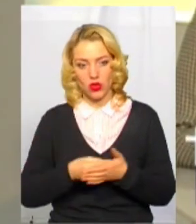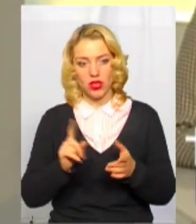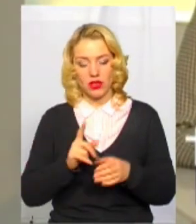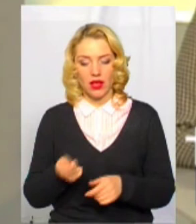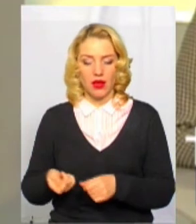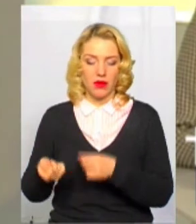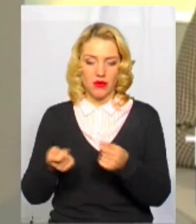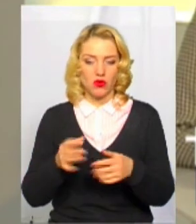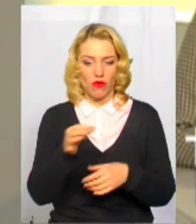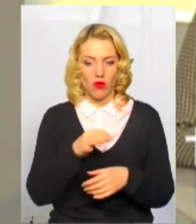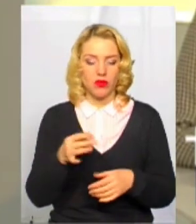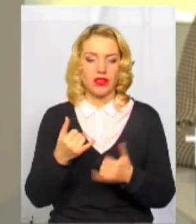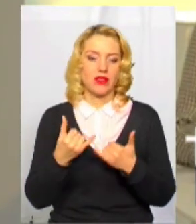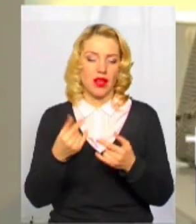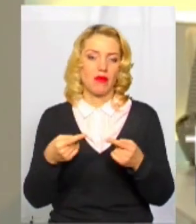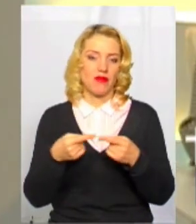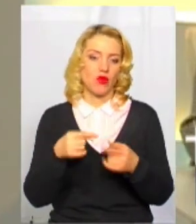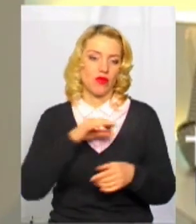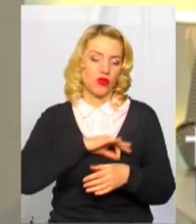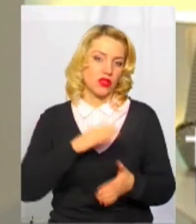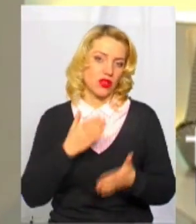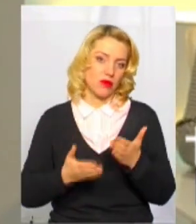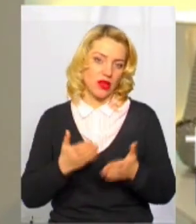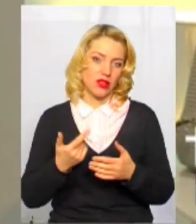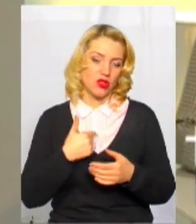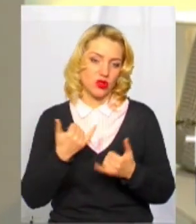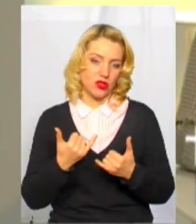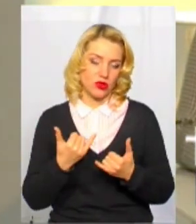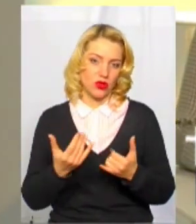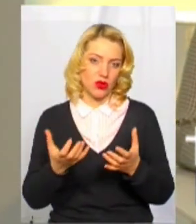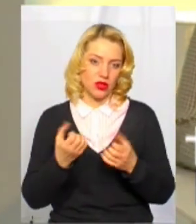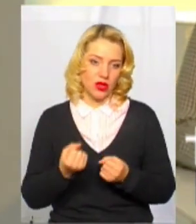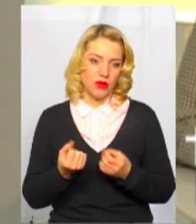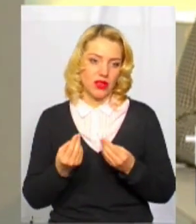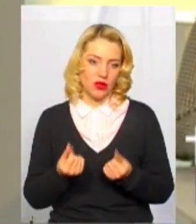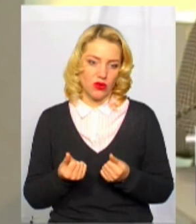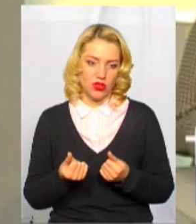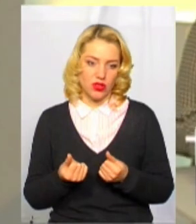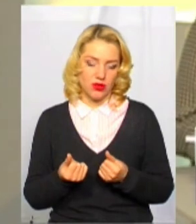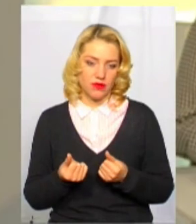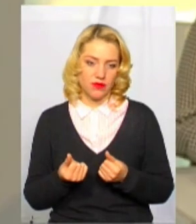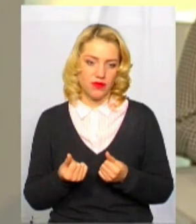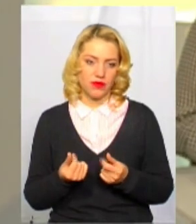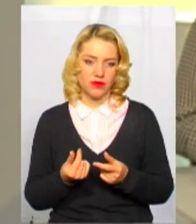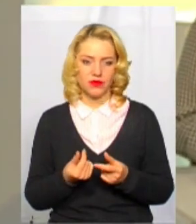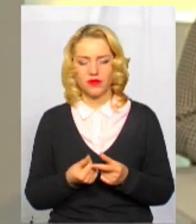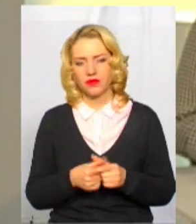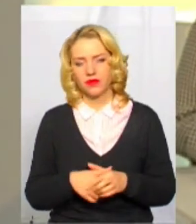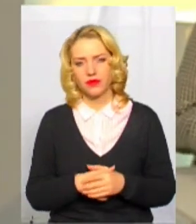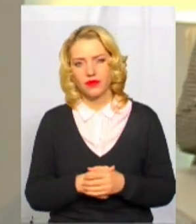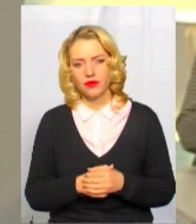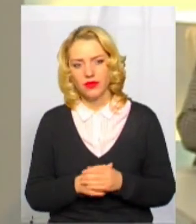для певного використання. До прикладу, що ми сьогодні отримали для дітей-сиріт кошти, і ми купили 75